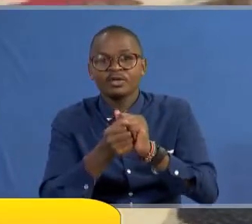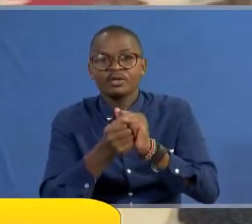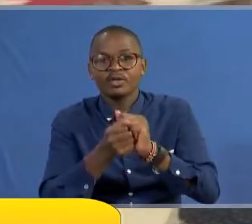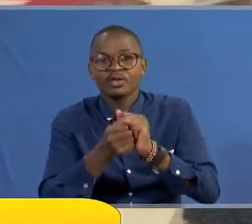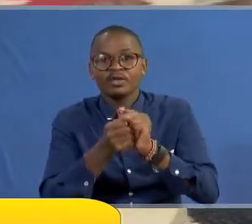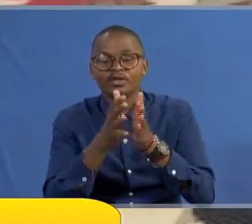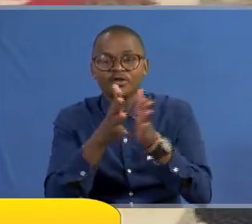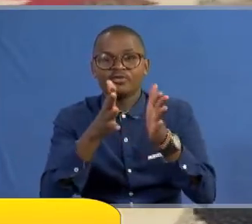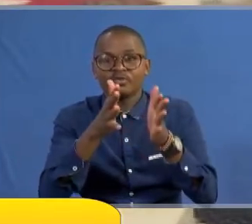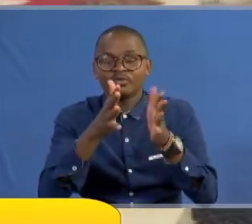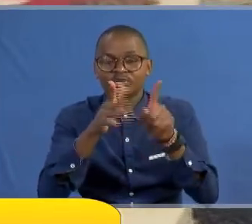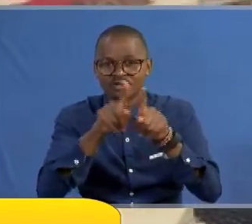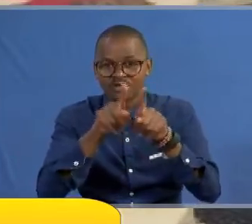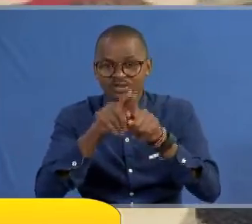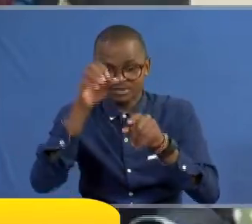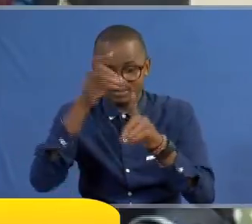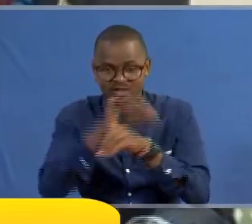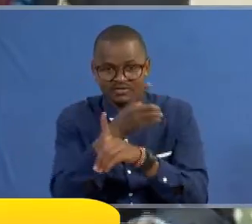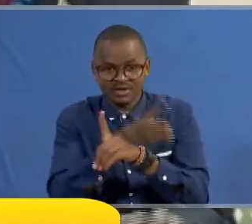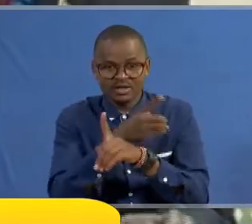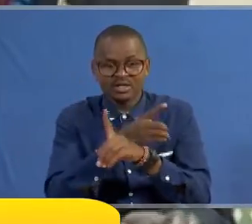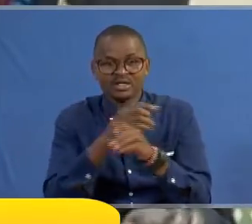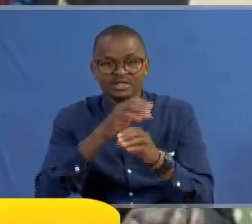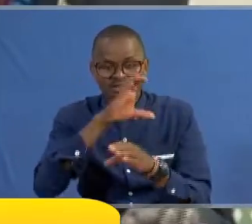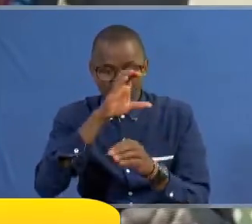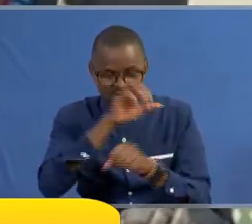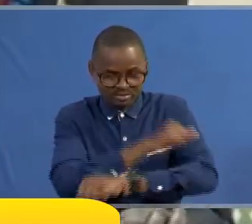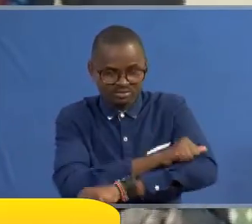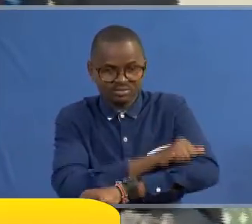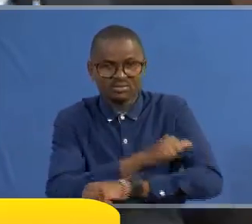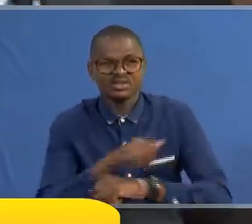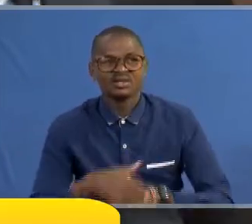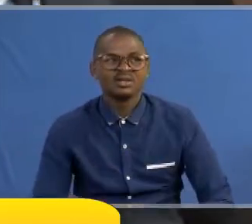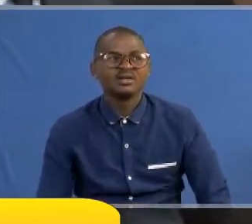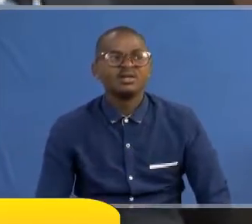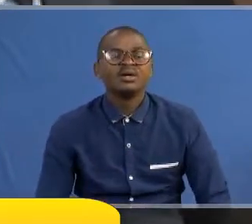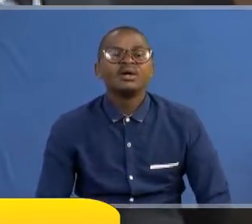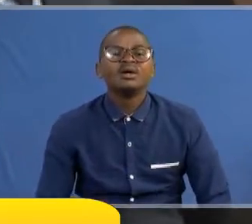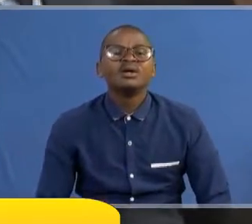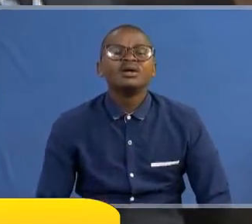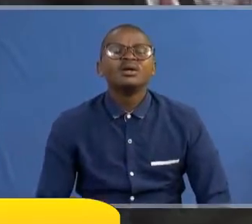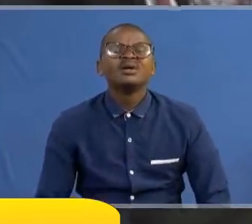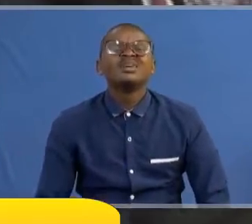misingi katika shule tofauti nchini. Njame Kiboi, KUTV.